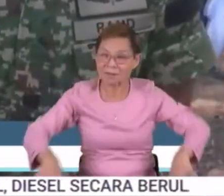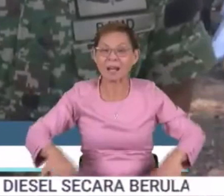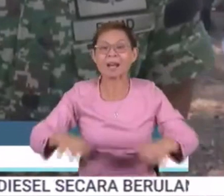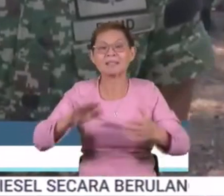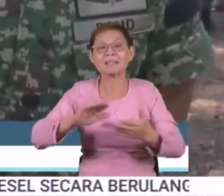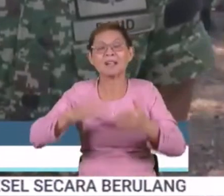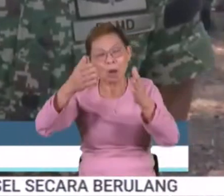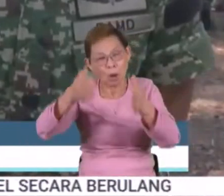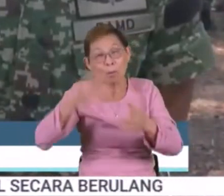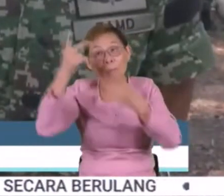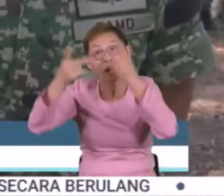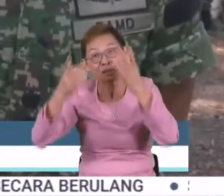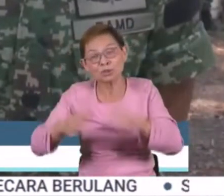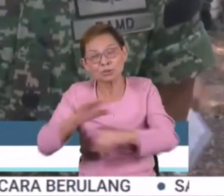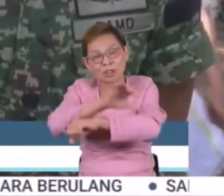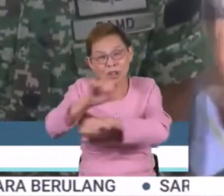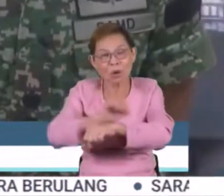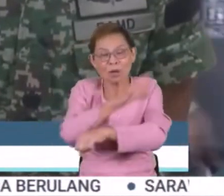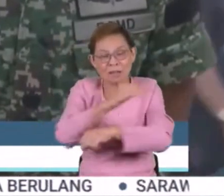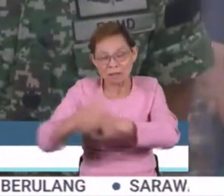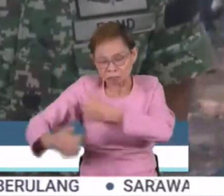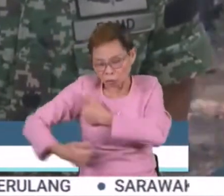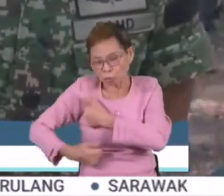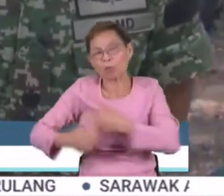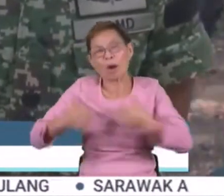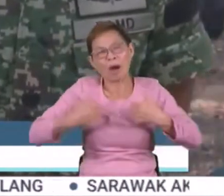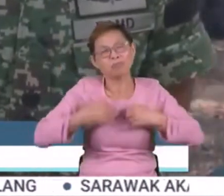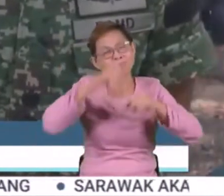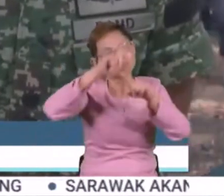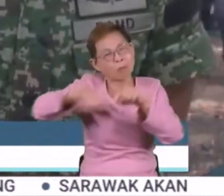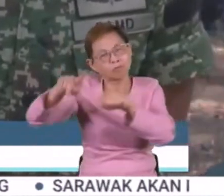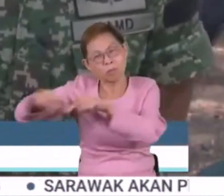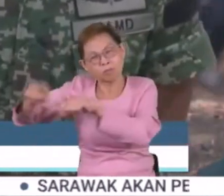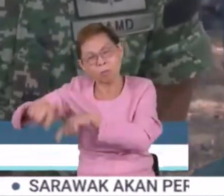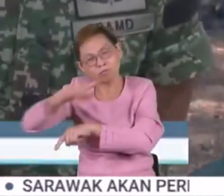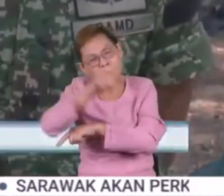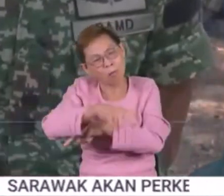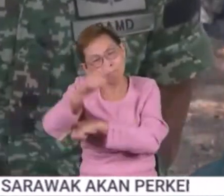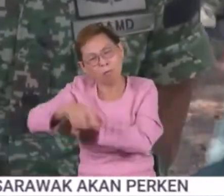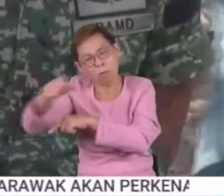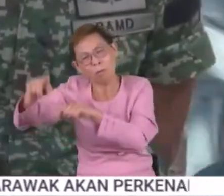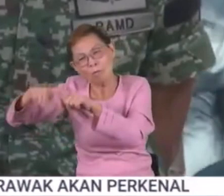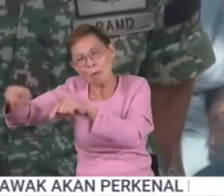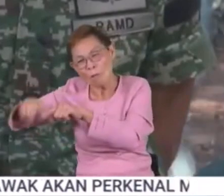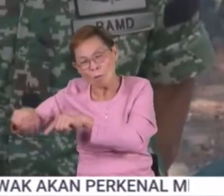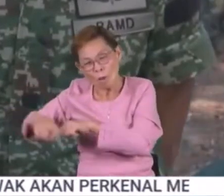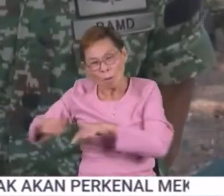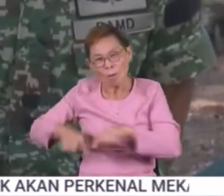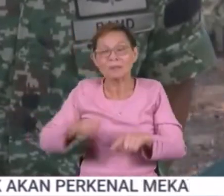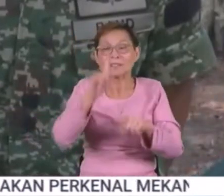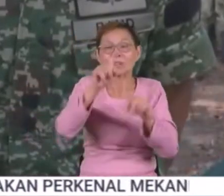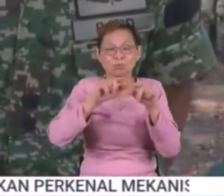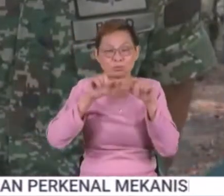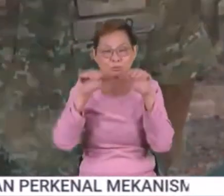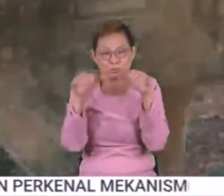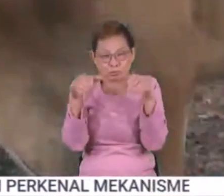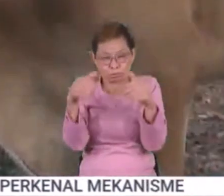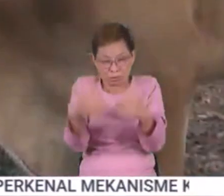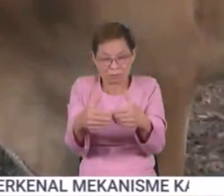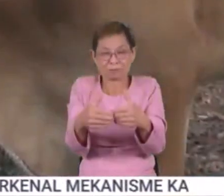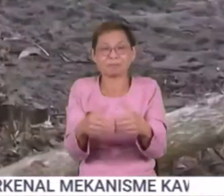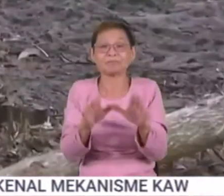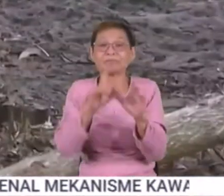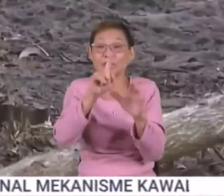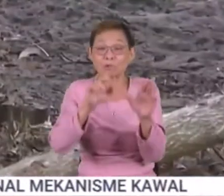setempat dan juga pihak tentera soah kepelbagaian plibatan tu yang menyebabkan menjadi satu orang Kata apa uniklah untuk